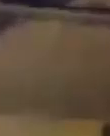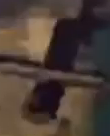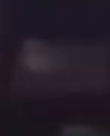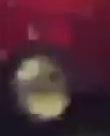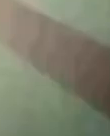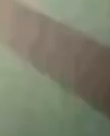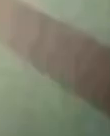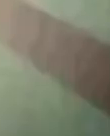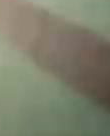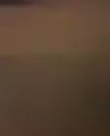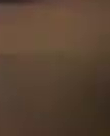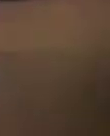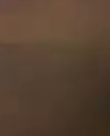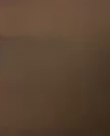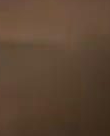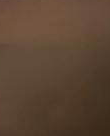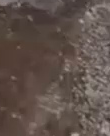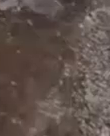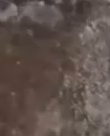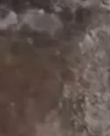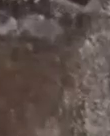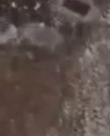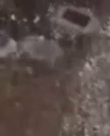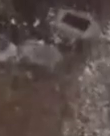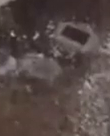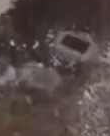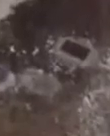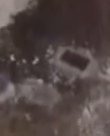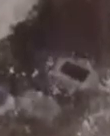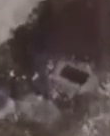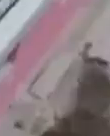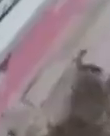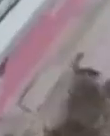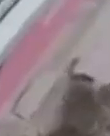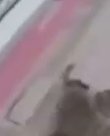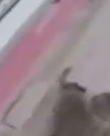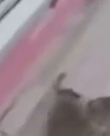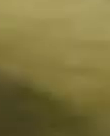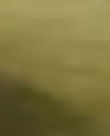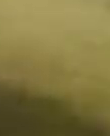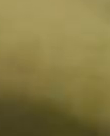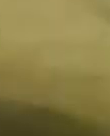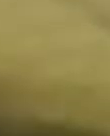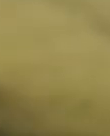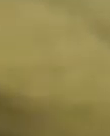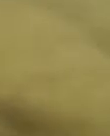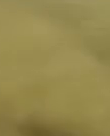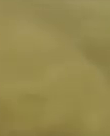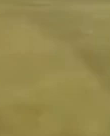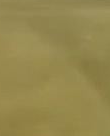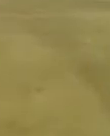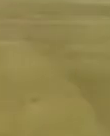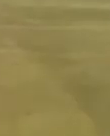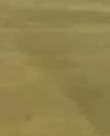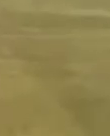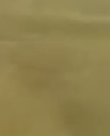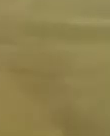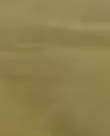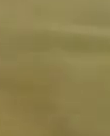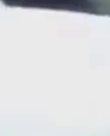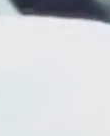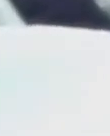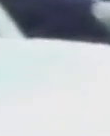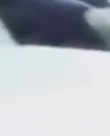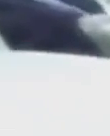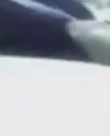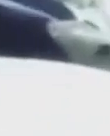per mettere in sicurezza il sistema e avviare la riconversione ecologica delle strutture per eliminare le disparità tra territori